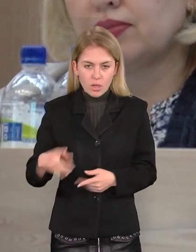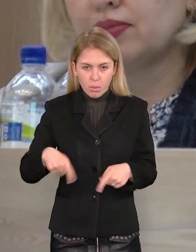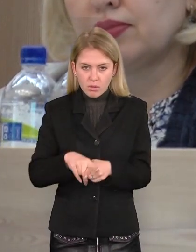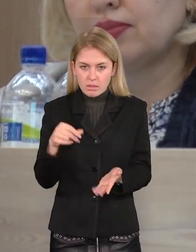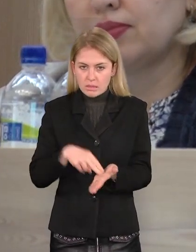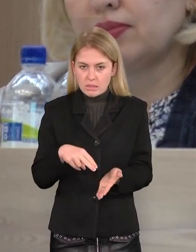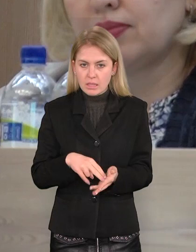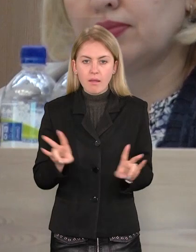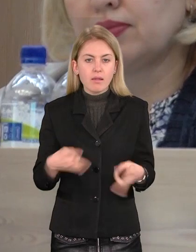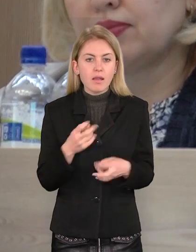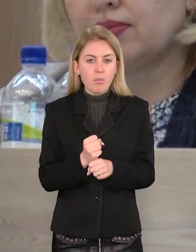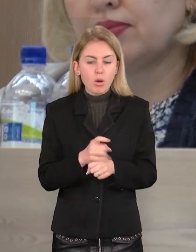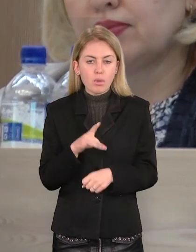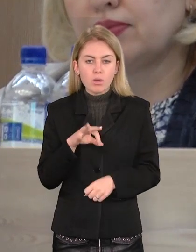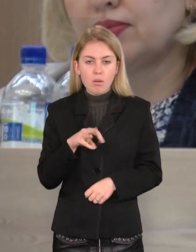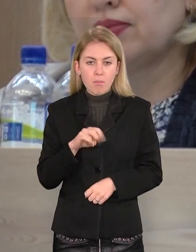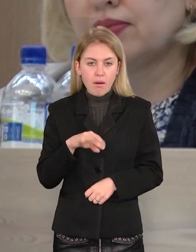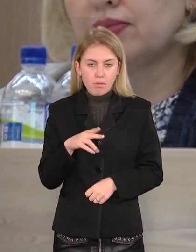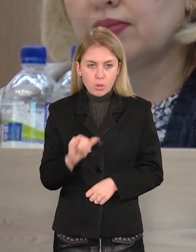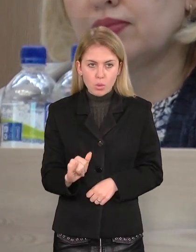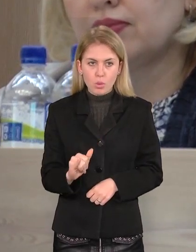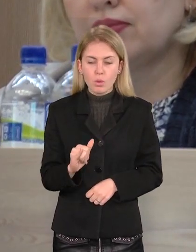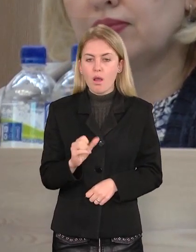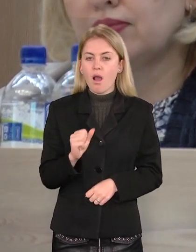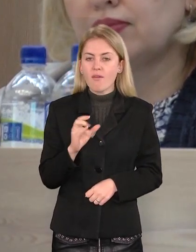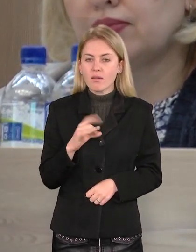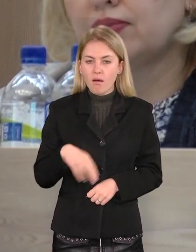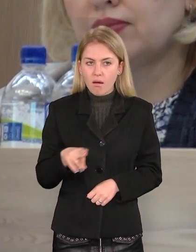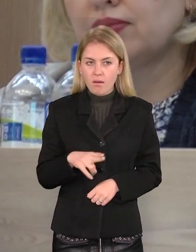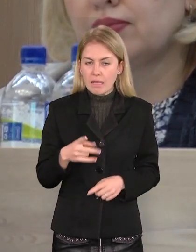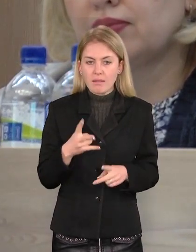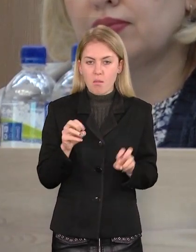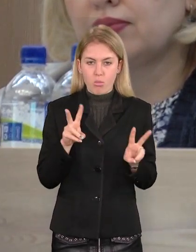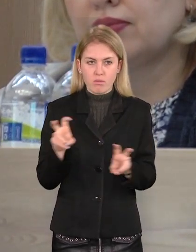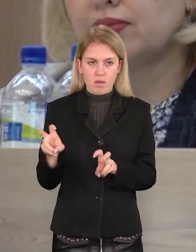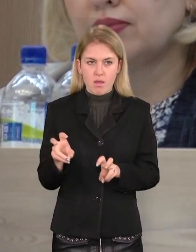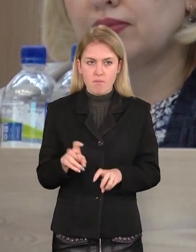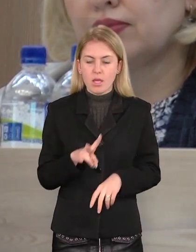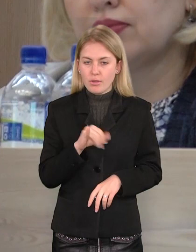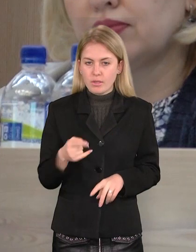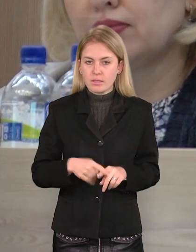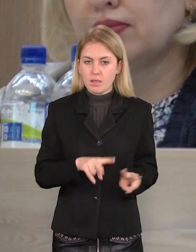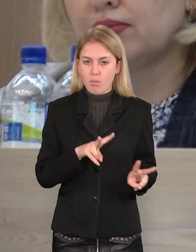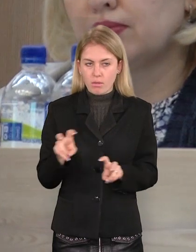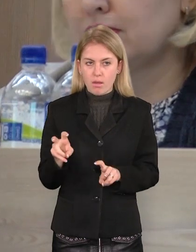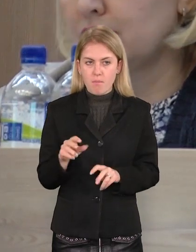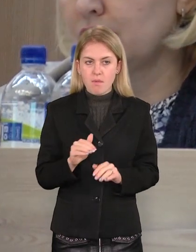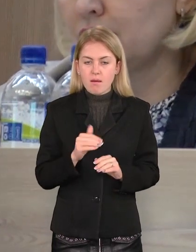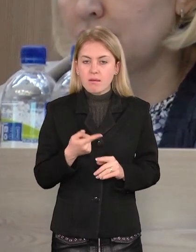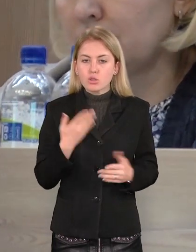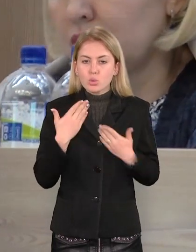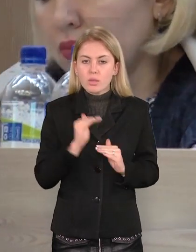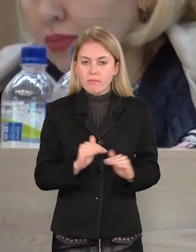вам романтику. Це вже не по темі, Володимир. Це по темі, а не тільки дітей, які вмирають. А ви